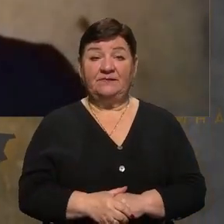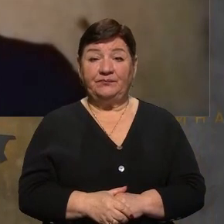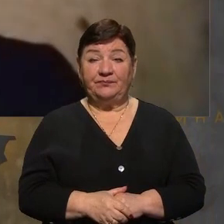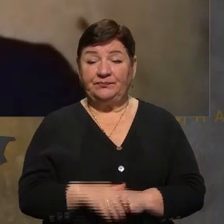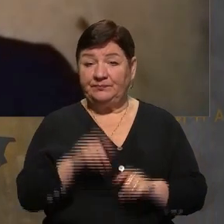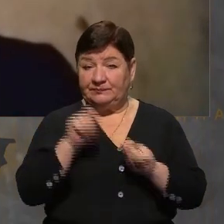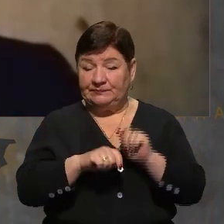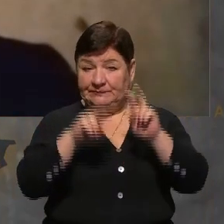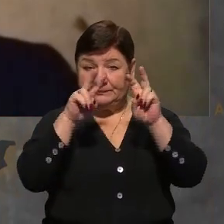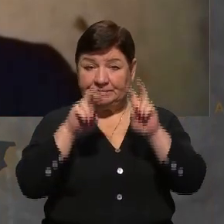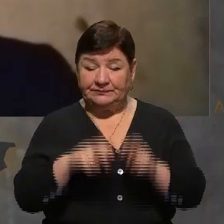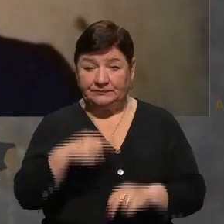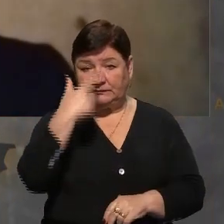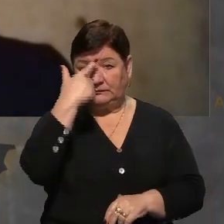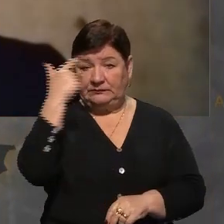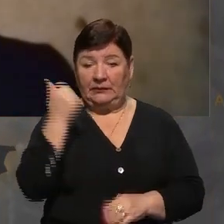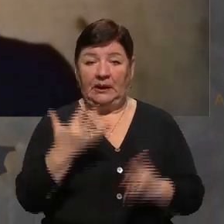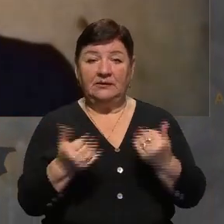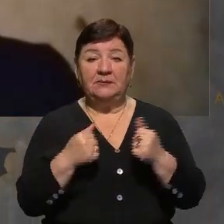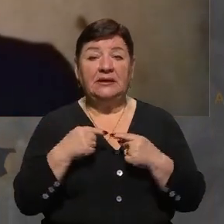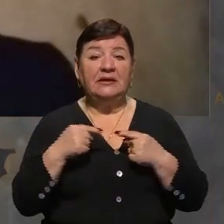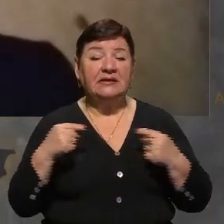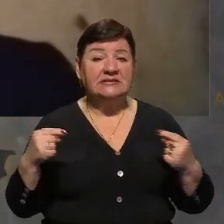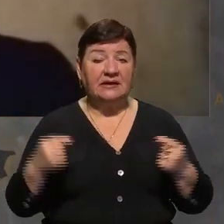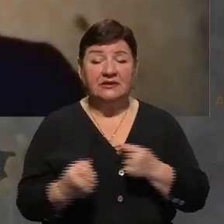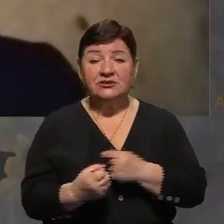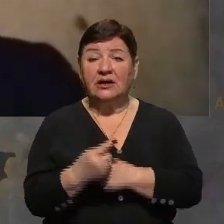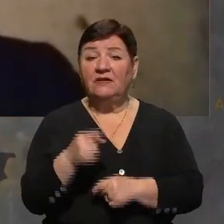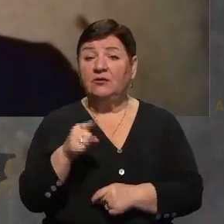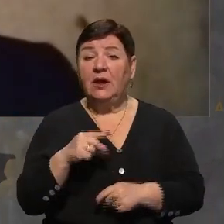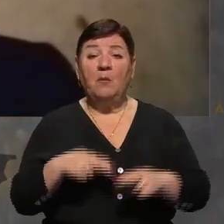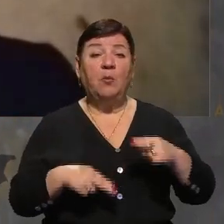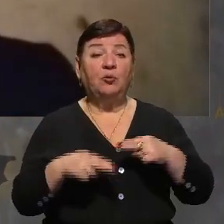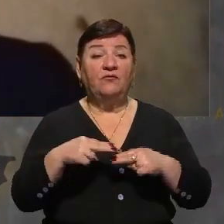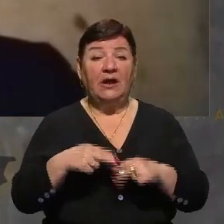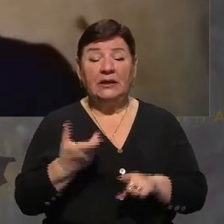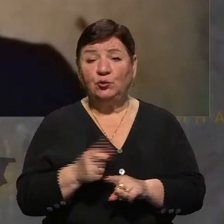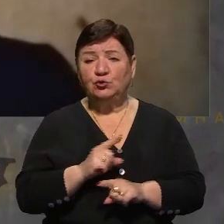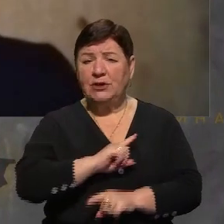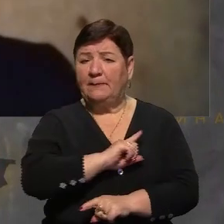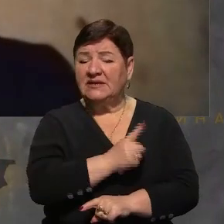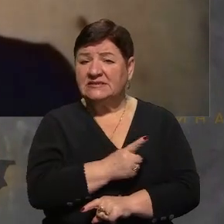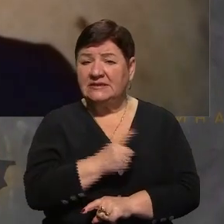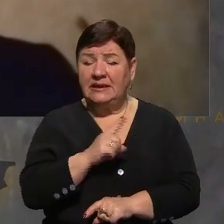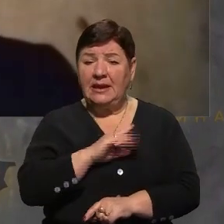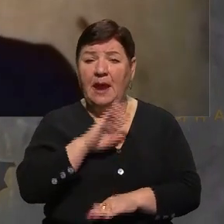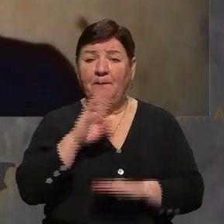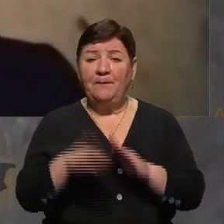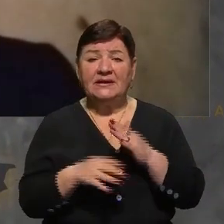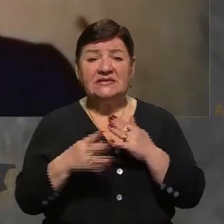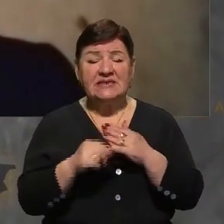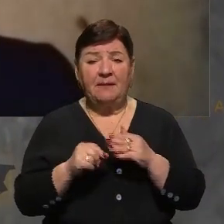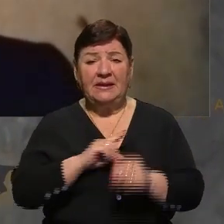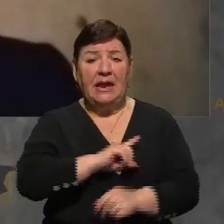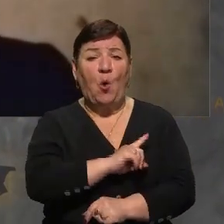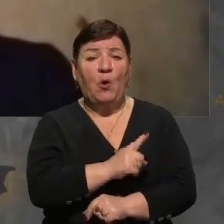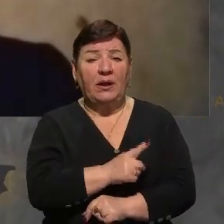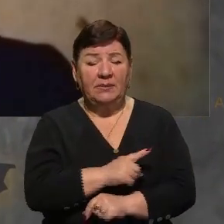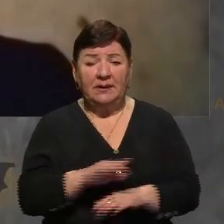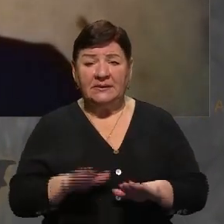моніторингу, і інформація отримана з різних джерел, вони там побудували дуже міцні такі підземні укріплення,